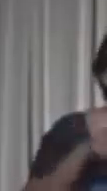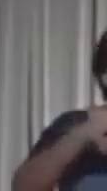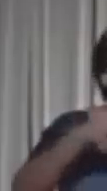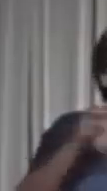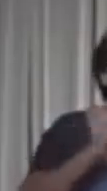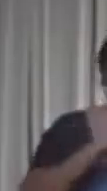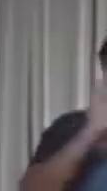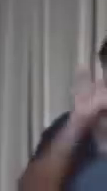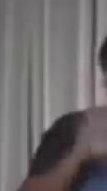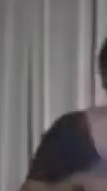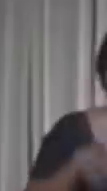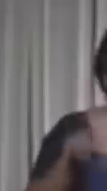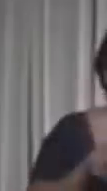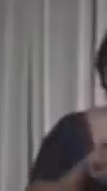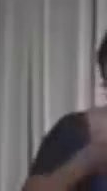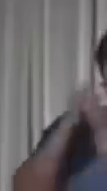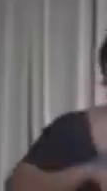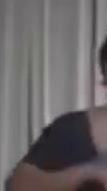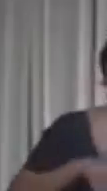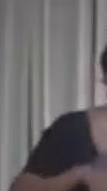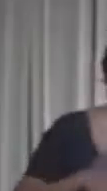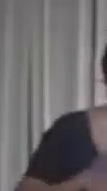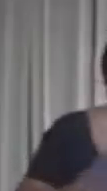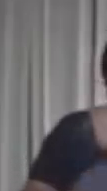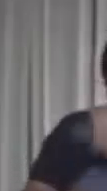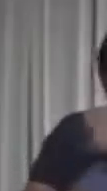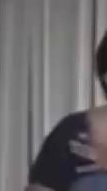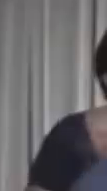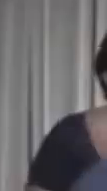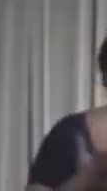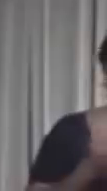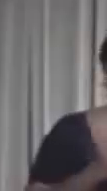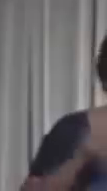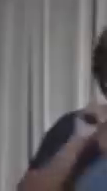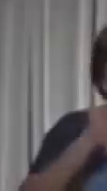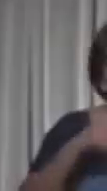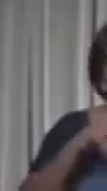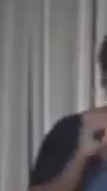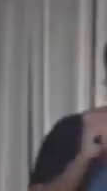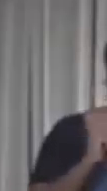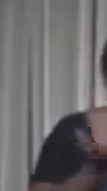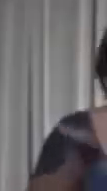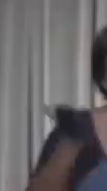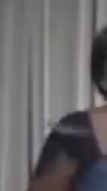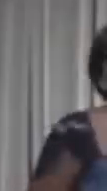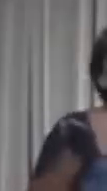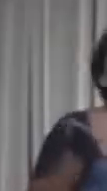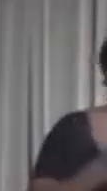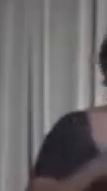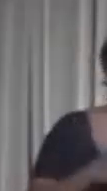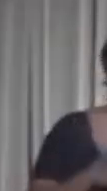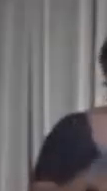வைக்காதீர்கள், சட்டத்தை எல்லோருக்கும் சமமாக நடத்துங்கள். அவ்வாறு செய்கின்ற பொழுதுதான் வெளிநாடுகள் இந்த நாட்டை நோக்கி